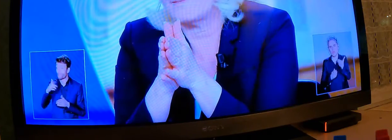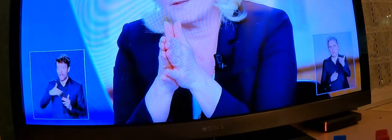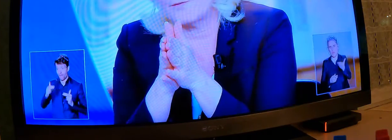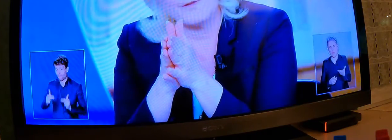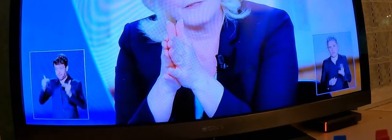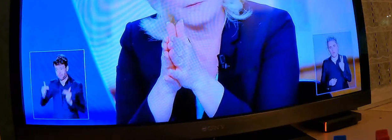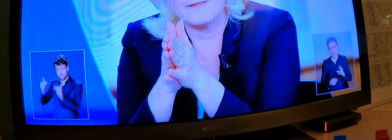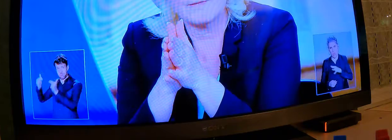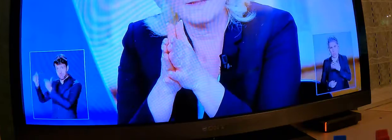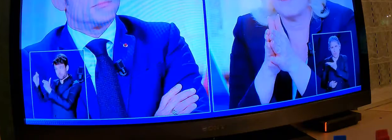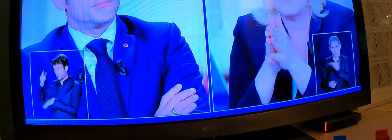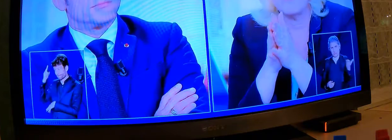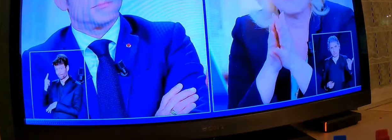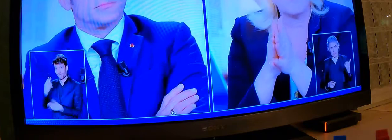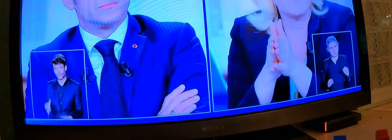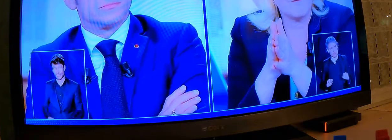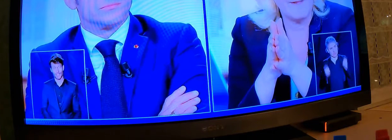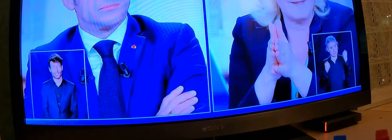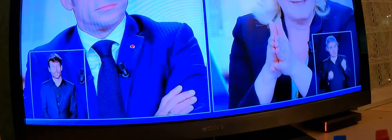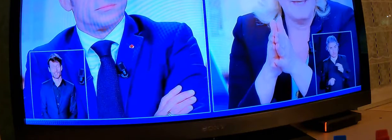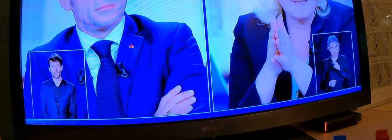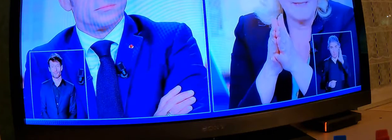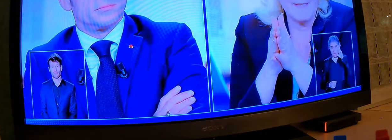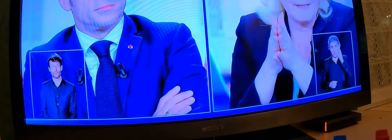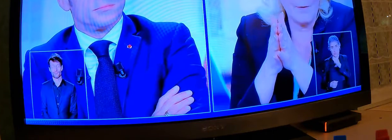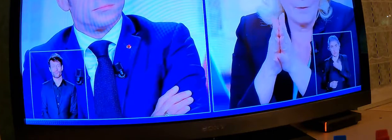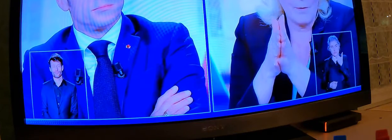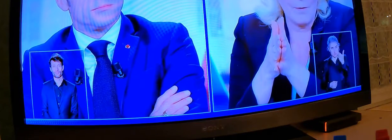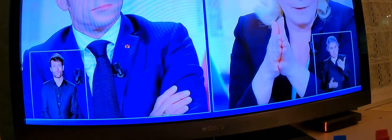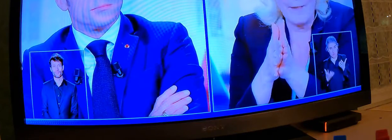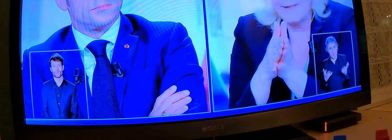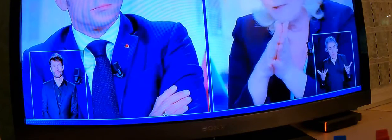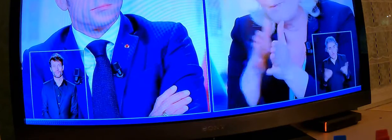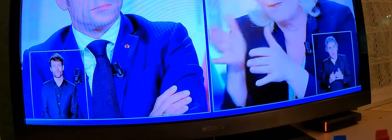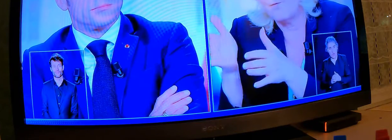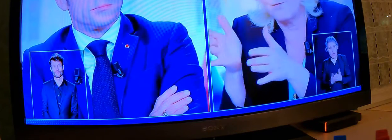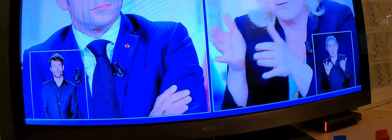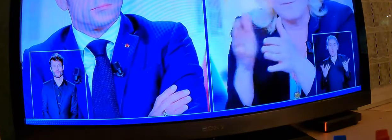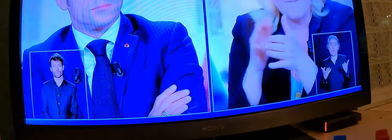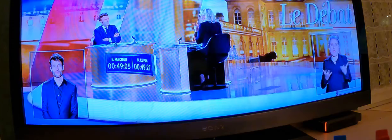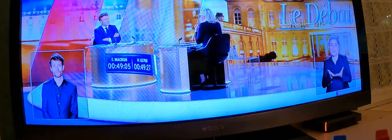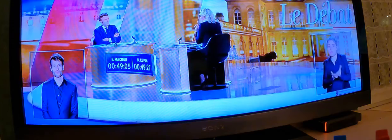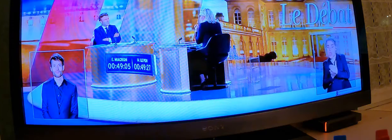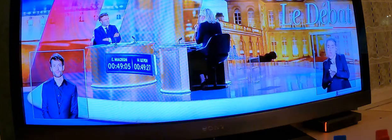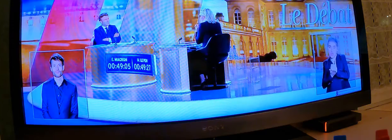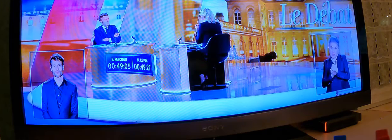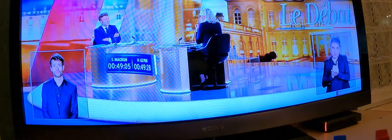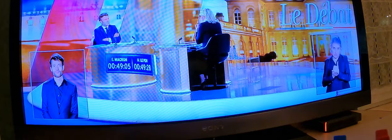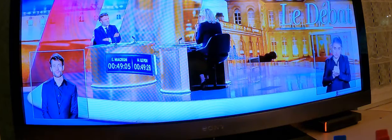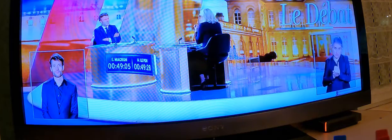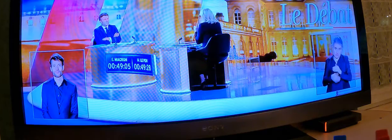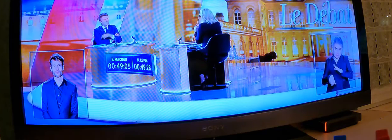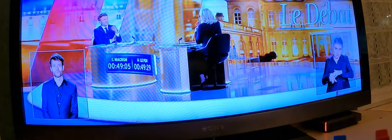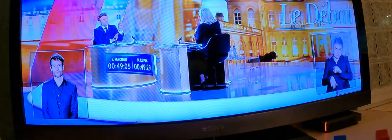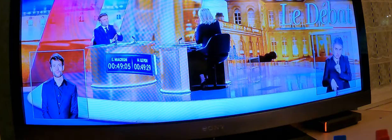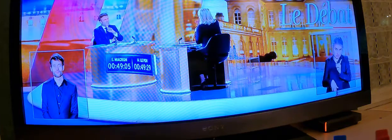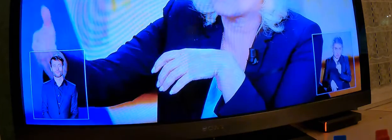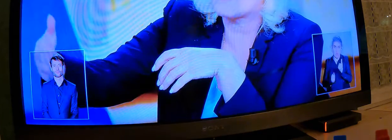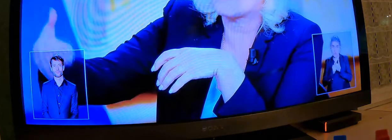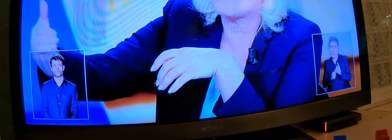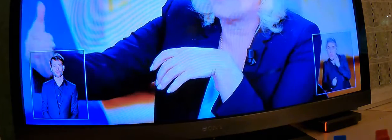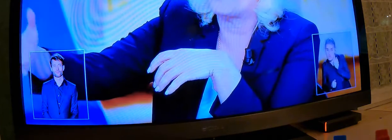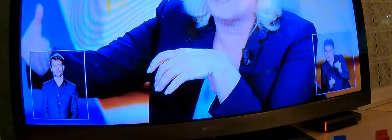ils sont très mécontents, et ils ont raison d'ailleurs. Ce que vous souhaitez, c'est en réalité les payer en fonction des résultats de leur élève, et puis en